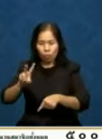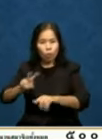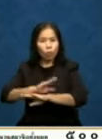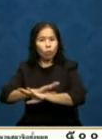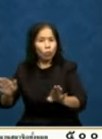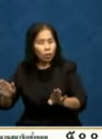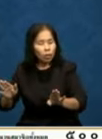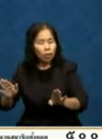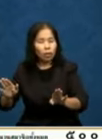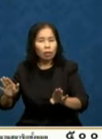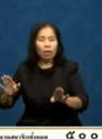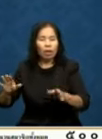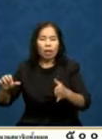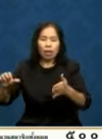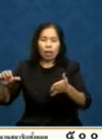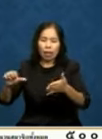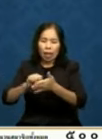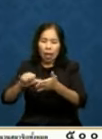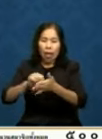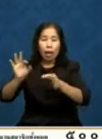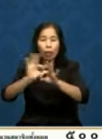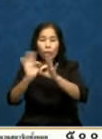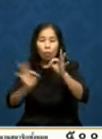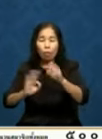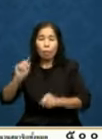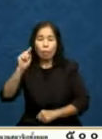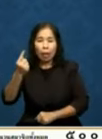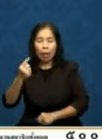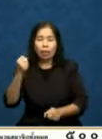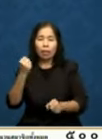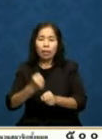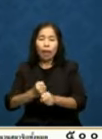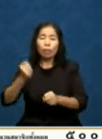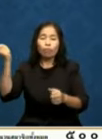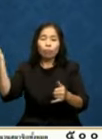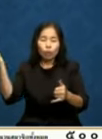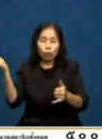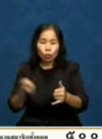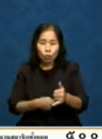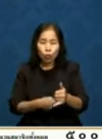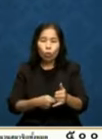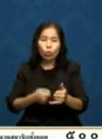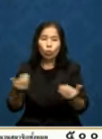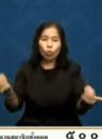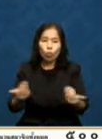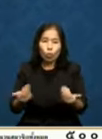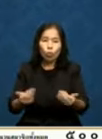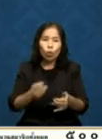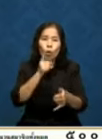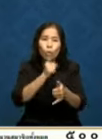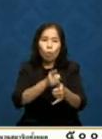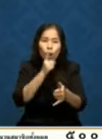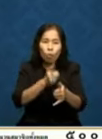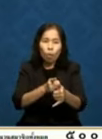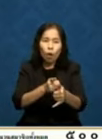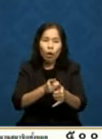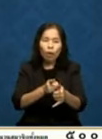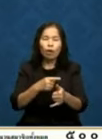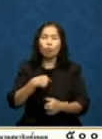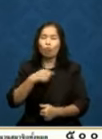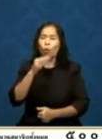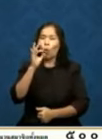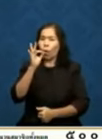เปลี่ยนแปลงว่าวงเล็บ2ทำโทษบุตรเพื่อว่ากล่าวสั่งสอนตามสมควรโอเคยอมรับ